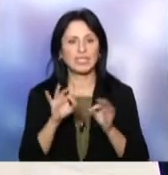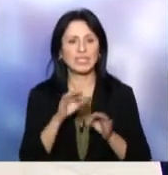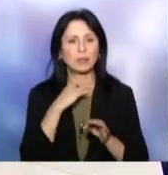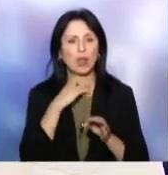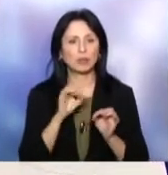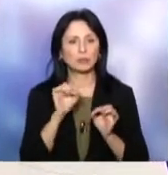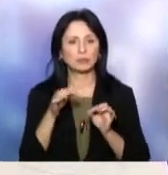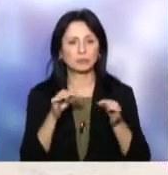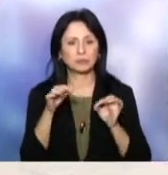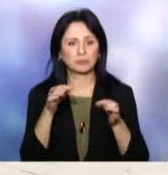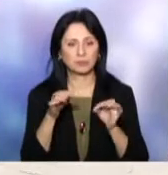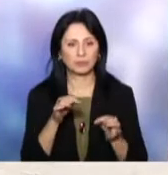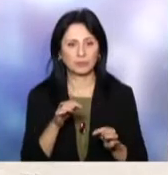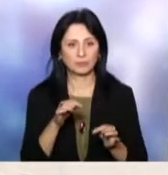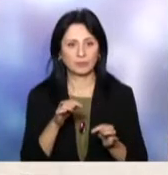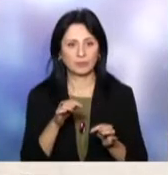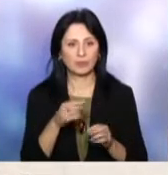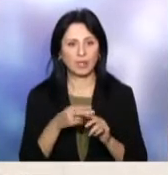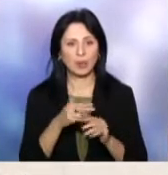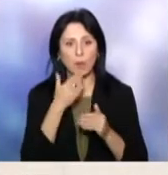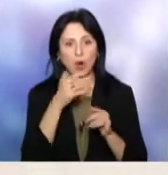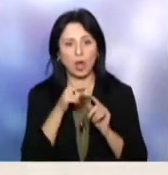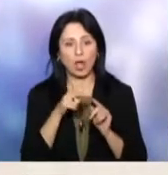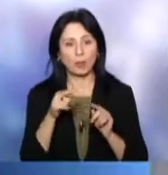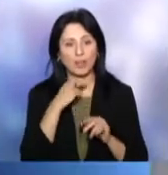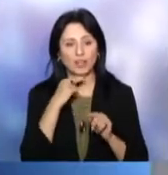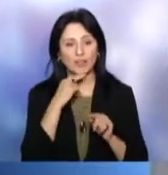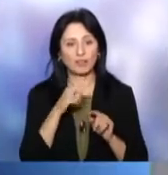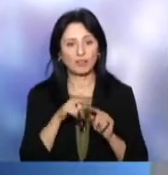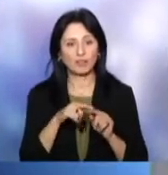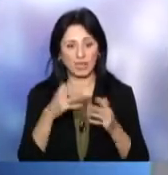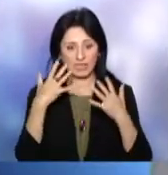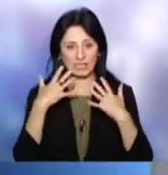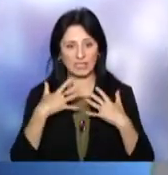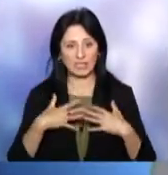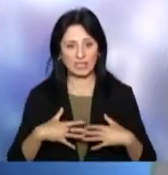რო ეძახიან და ეს ბოლოხანები დავაკვირდი სხეულის